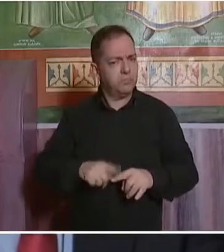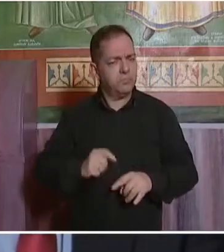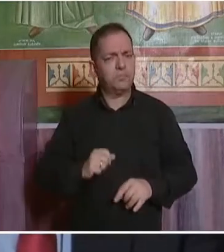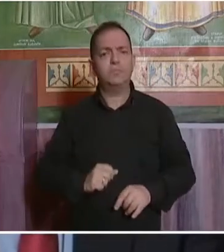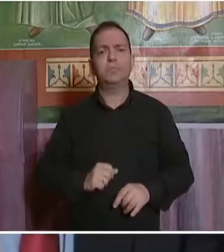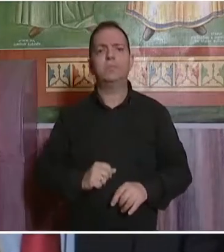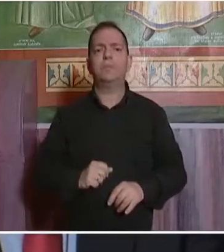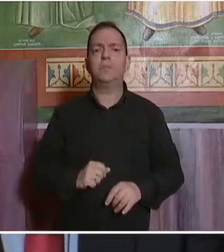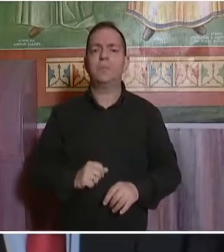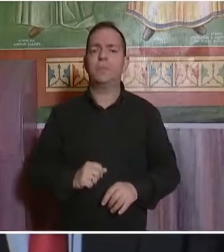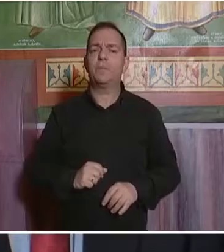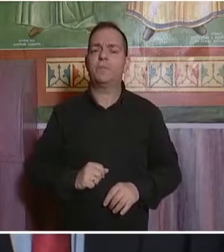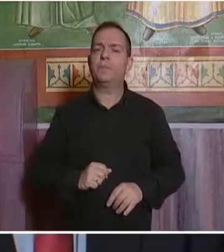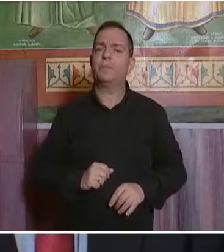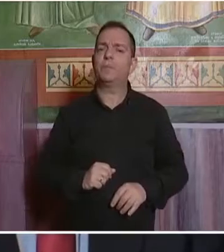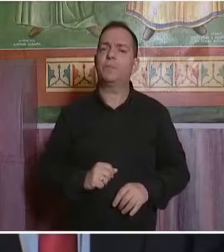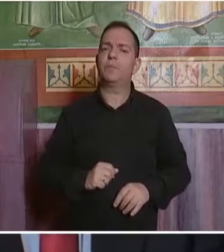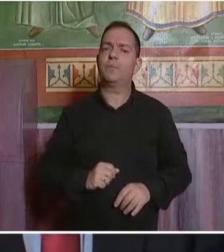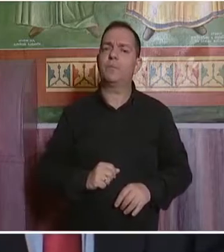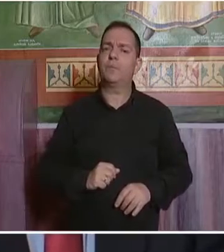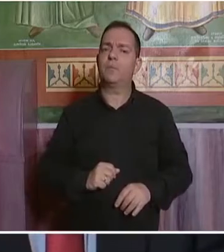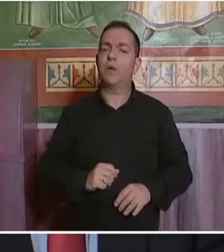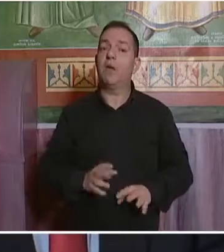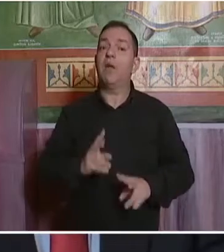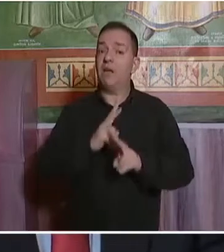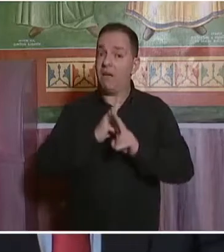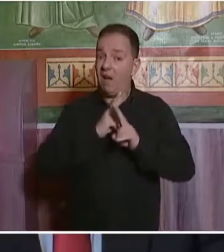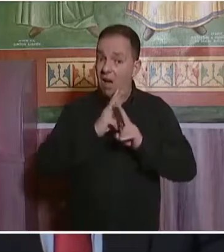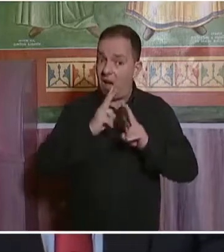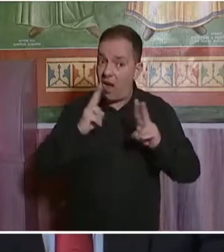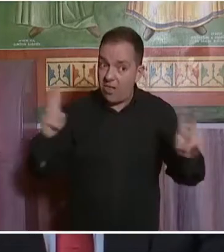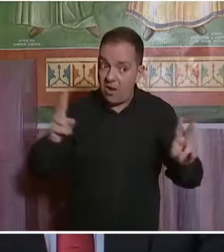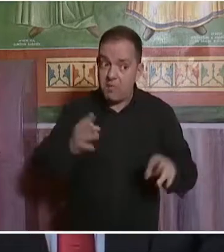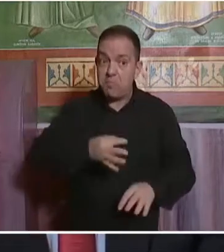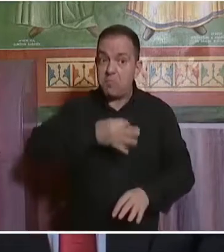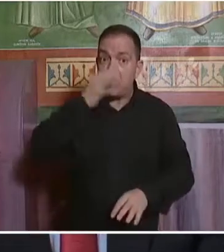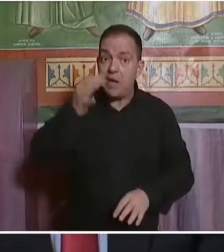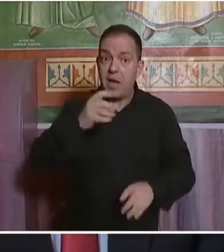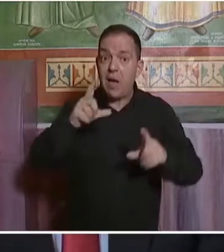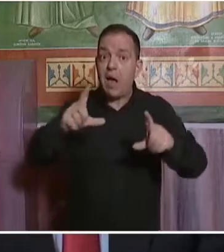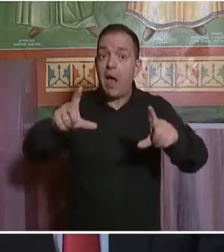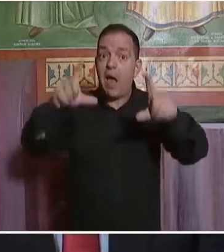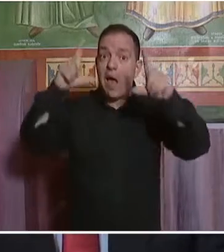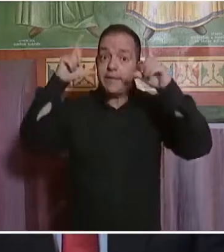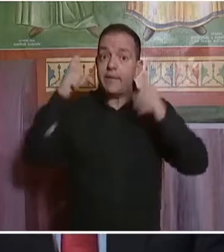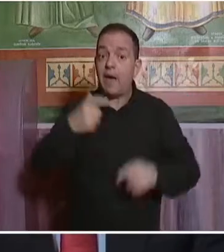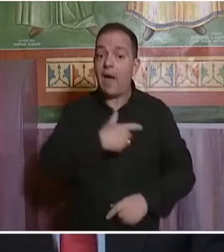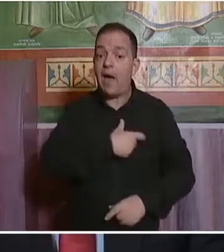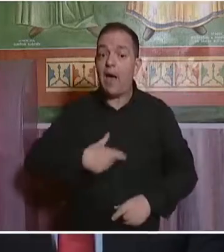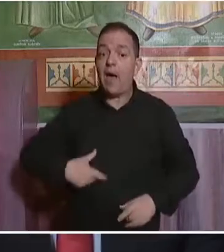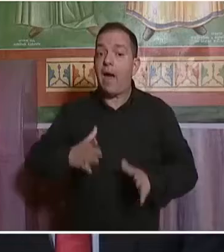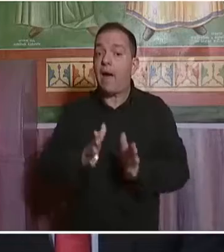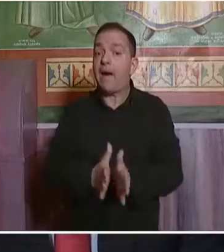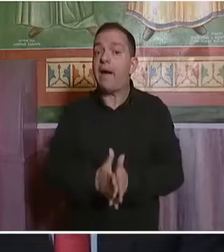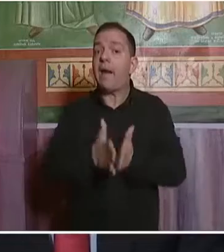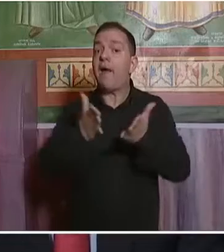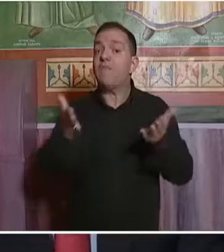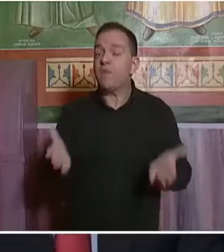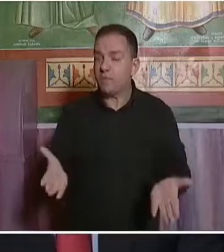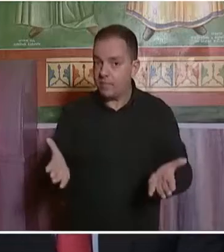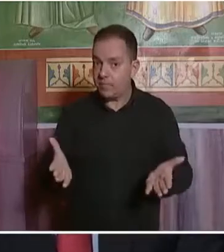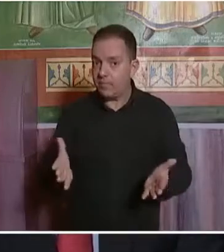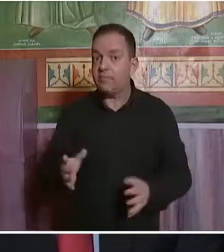Ευκρινέστερα κατά πολύ μας κάνει λόγο η Αγία Γραφή. Ο Απόστολος Παύλος